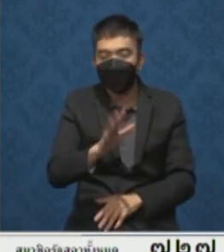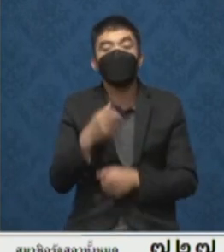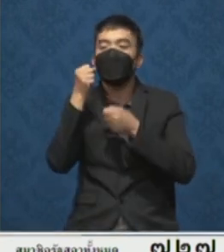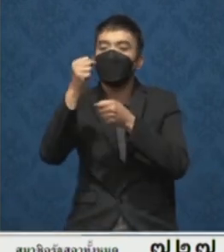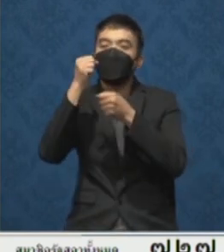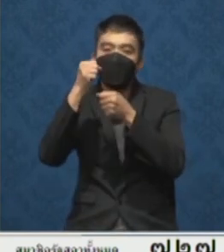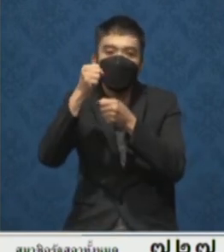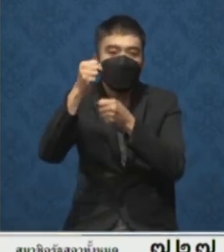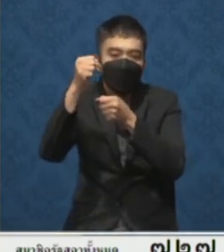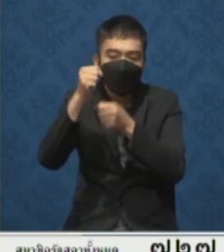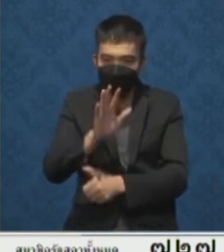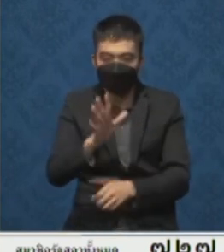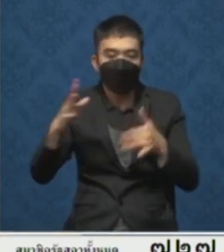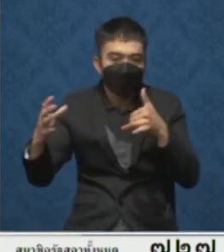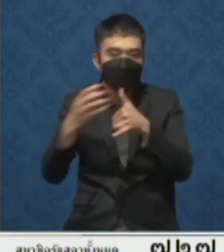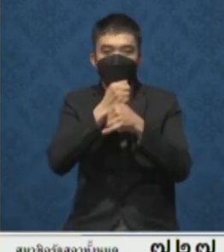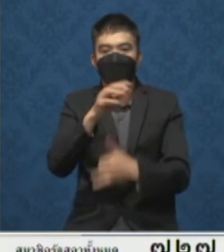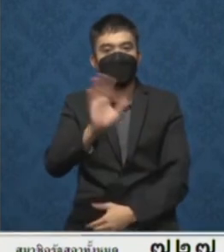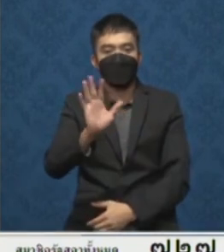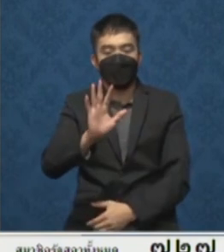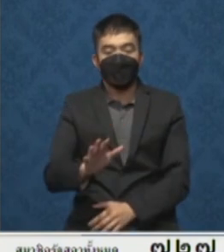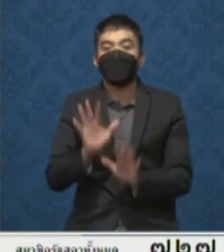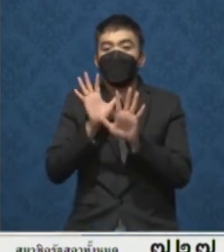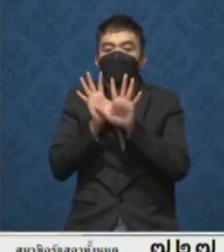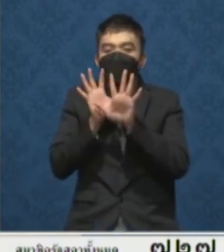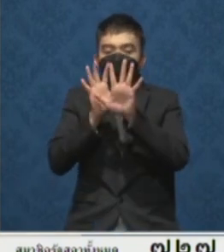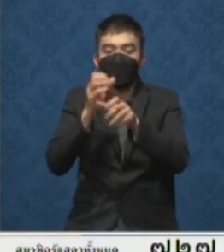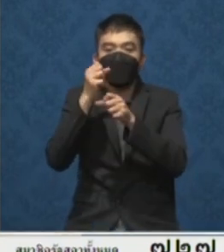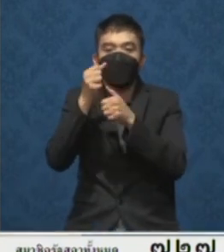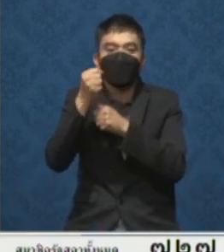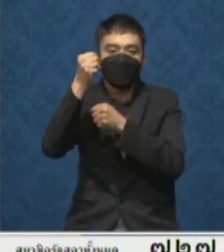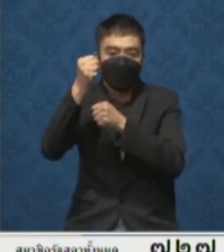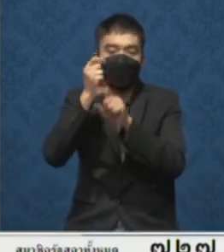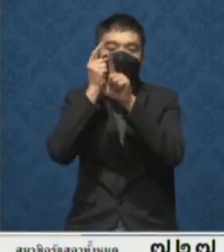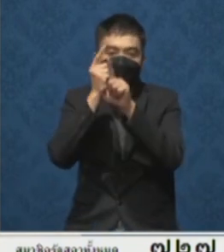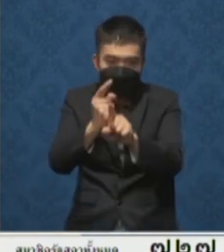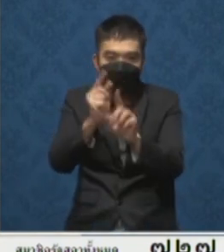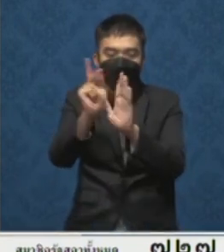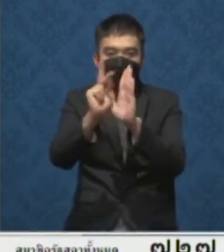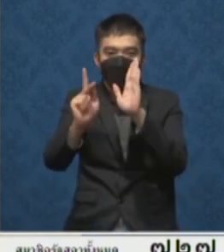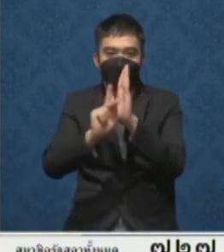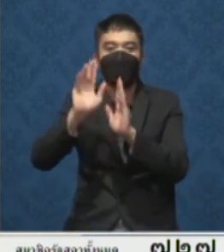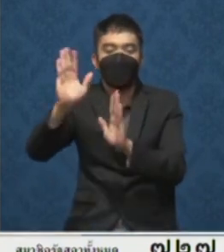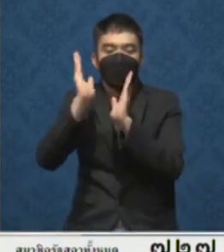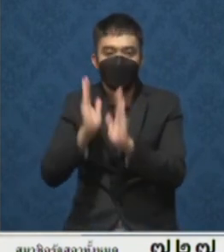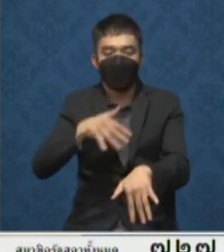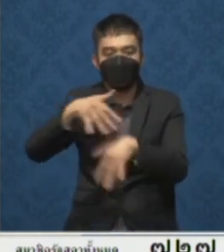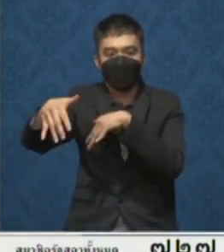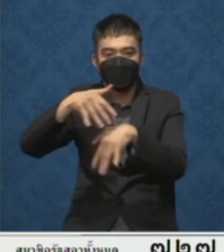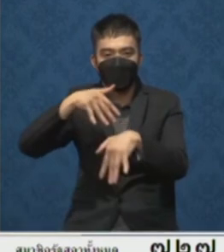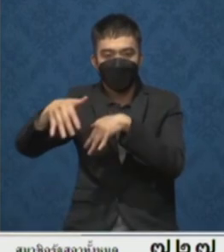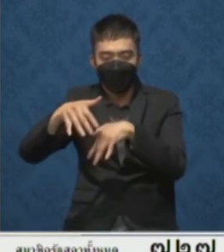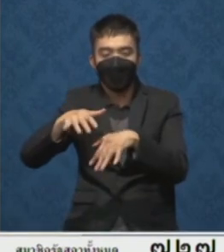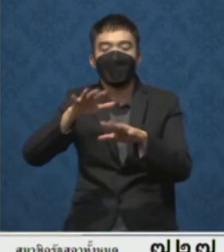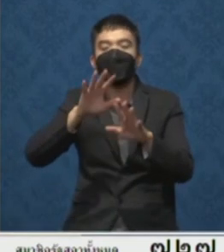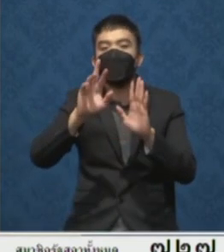ทางการเมืองซึ่งการชุมนุมเป็นเรื่องที่รัฐธรรมนูญมอบเสรีภาพให้กับพี่น้องประชาชนและเป็นเรื่องปกติในระบอบประ